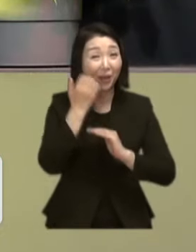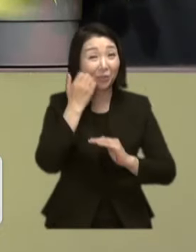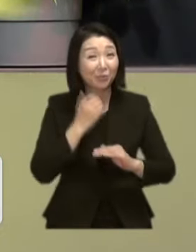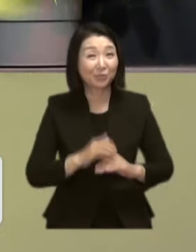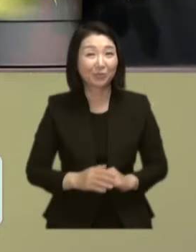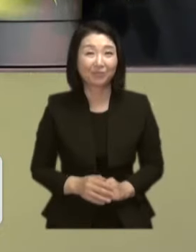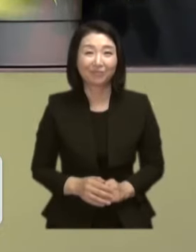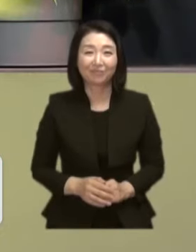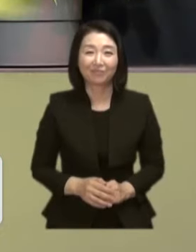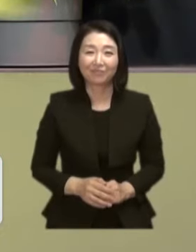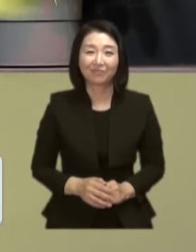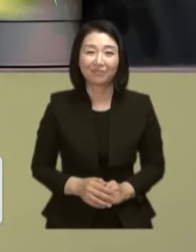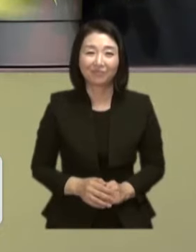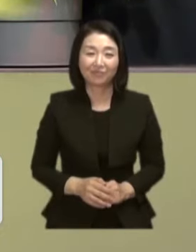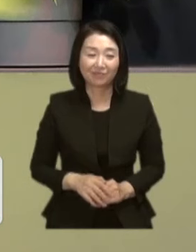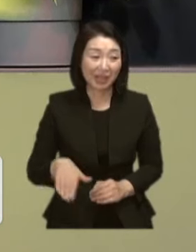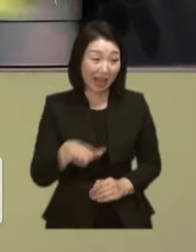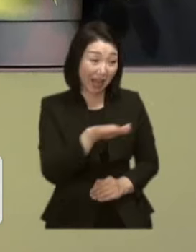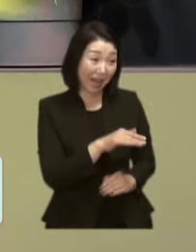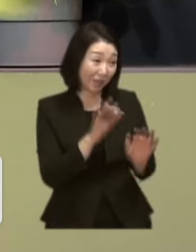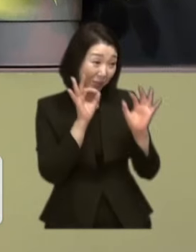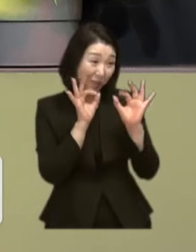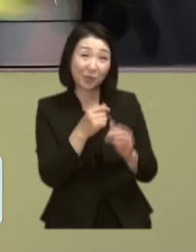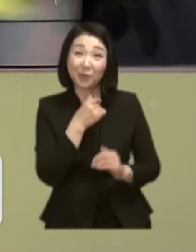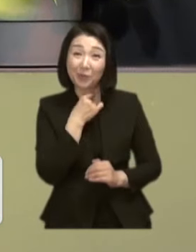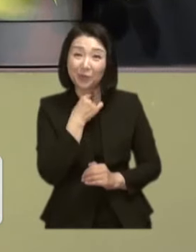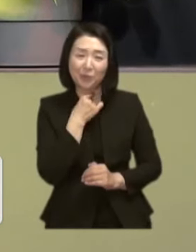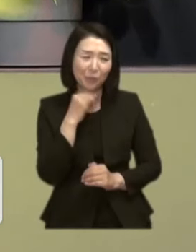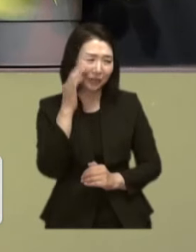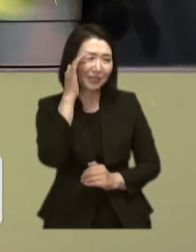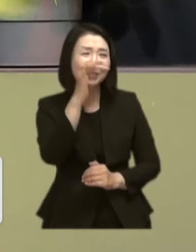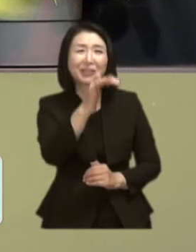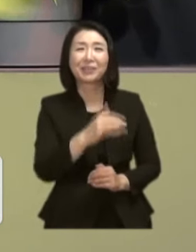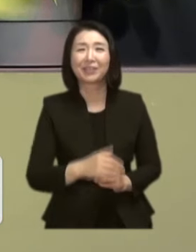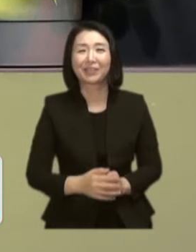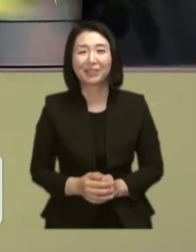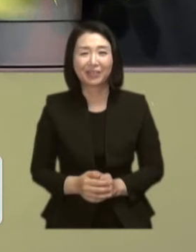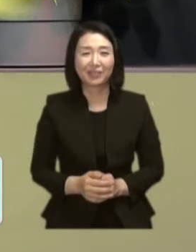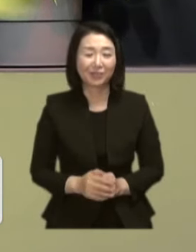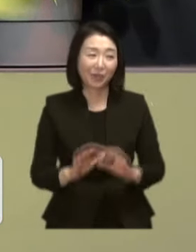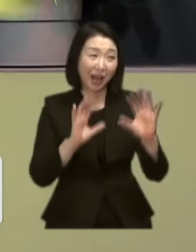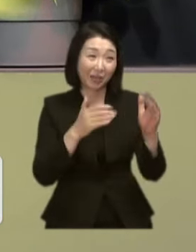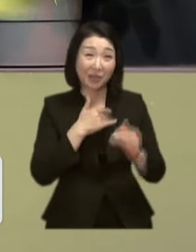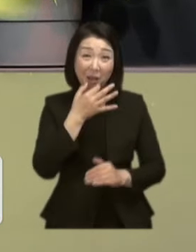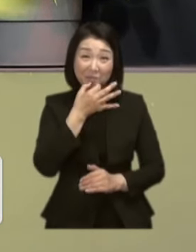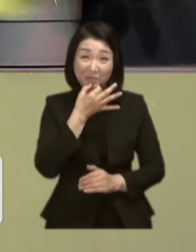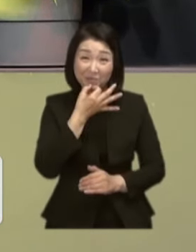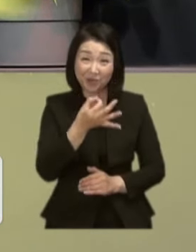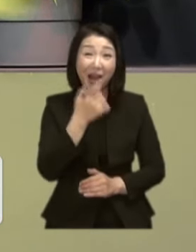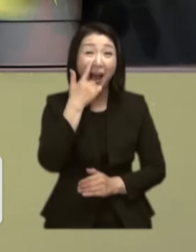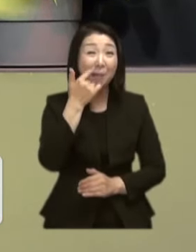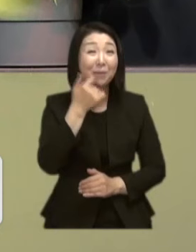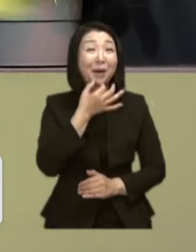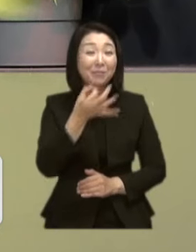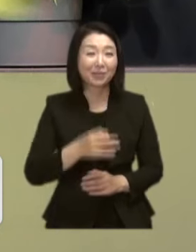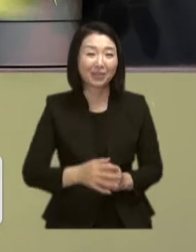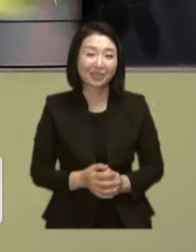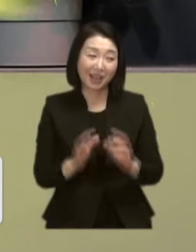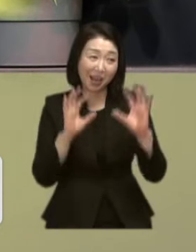그래요. 아이들이 너무 보고 싶고 아이들이 그립고 아이들도 저한테 아빠라 그러니까요. 네. 다 아빠 그래요.